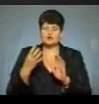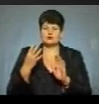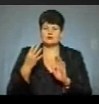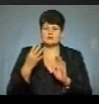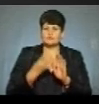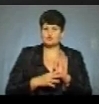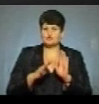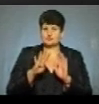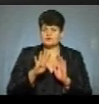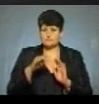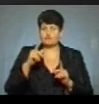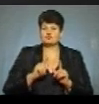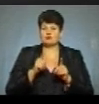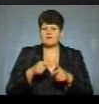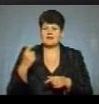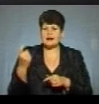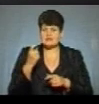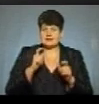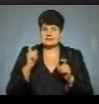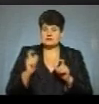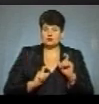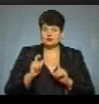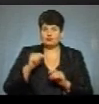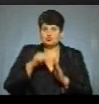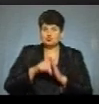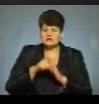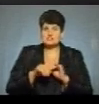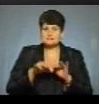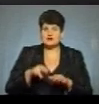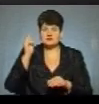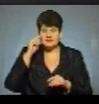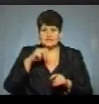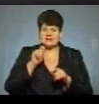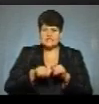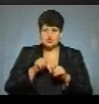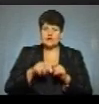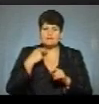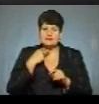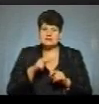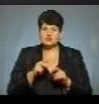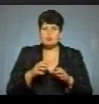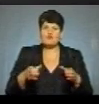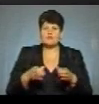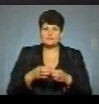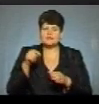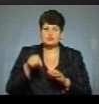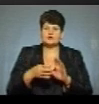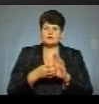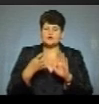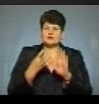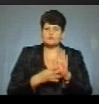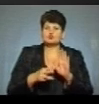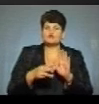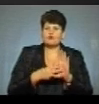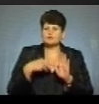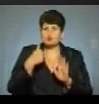1994-му вступив до Харківського інституту внутрішніх справ, навчався на слідчо-криміналістичному факультеті. У 1998